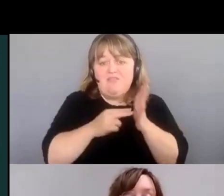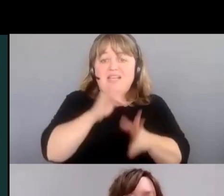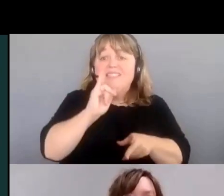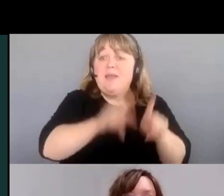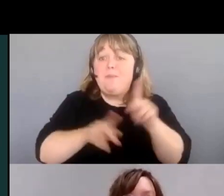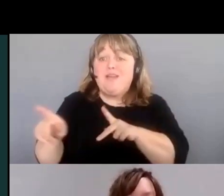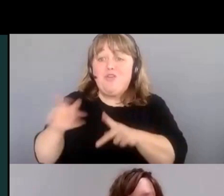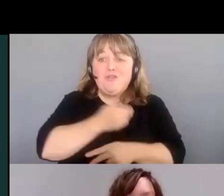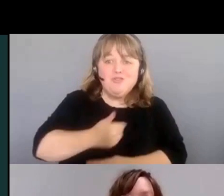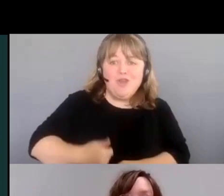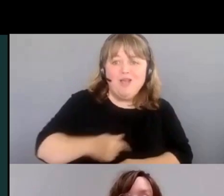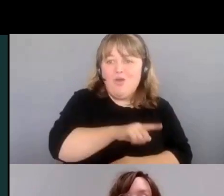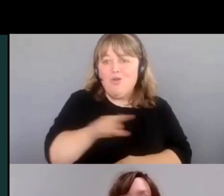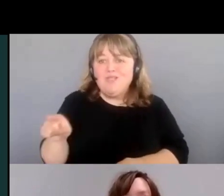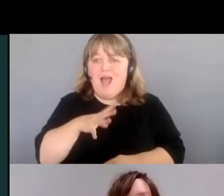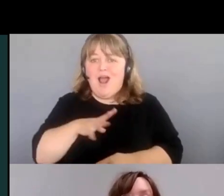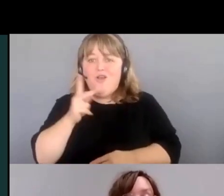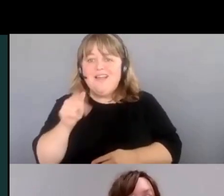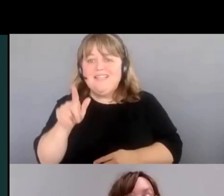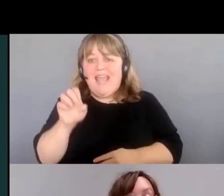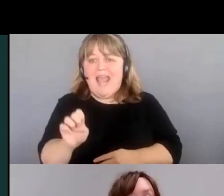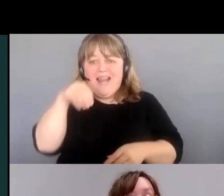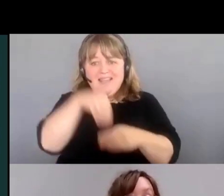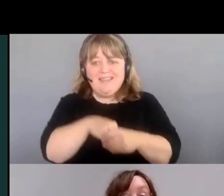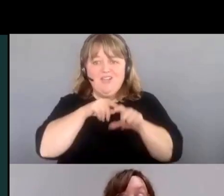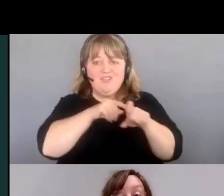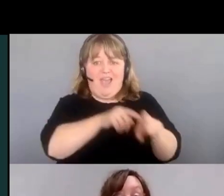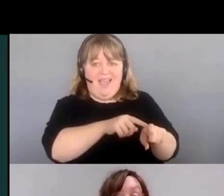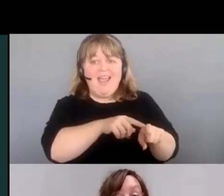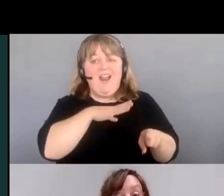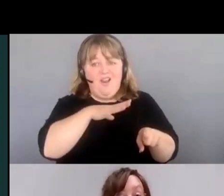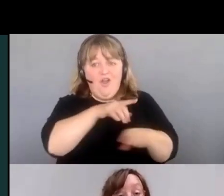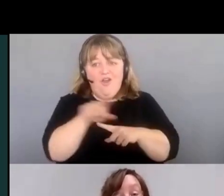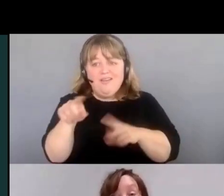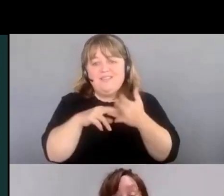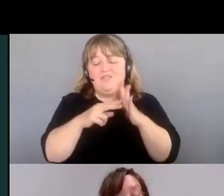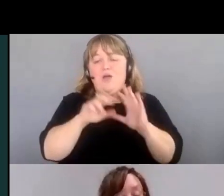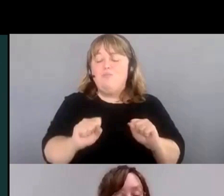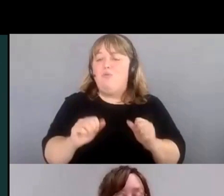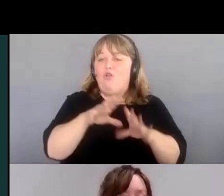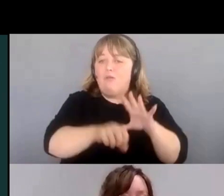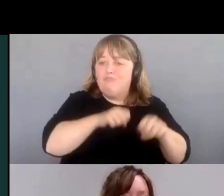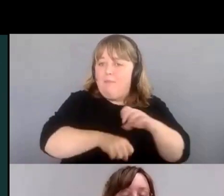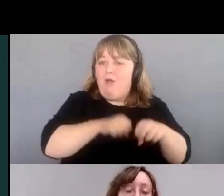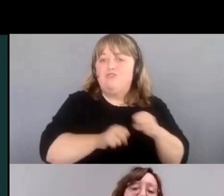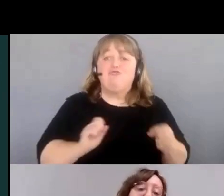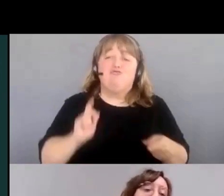du kale au jardin, c'est quelque chose que vous pouvez récolter jusqu'à des très basses températures.